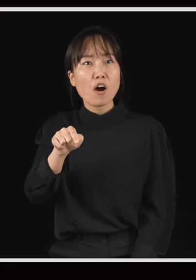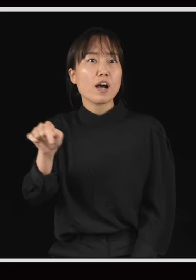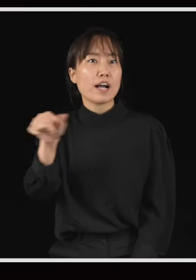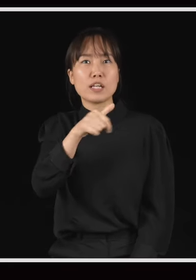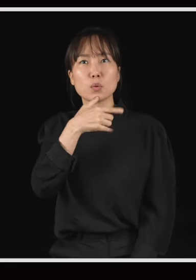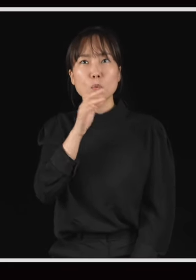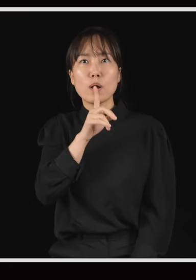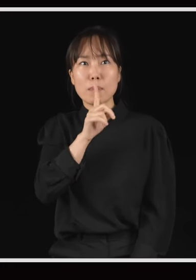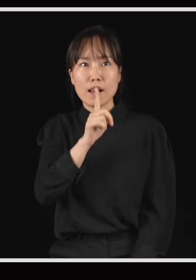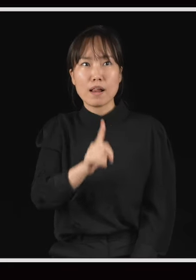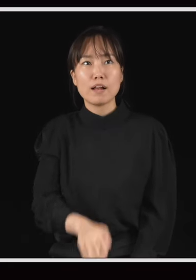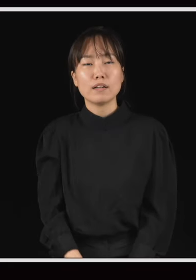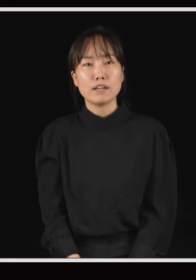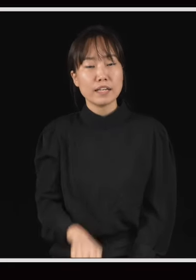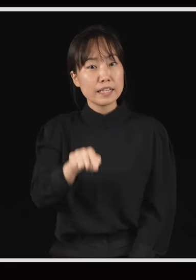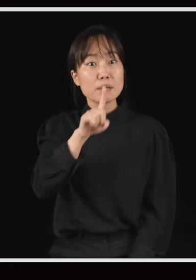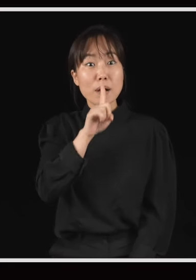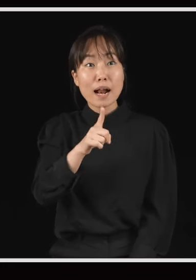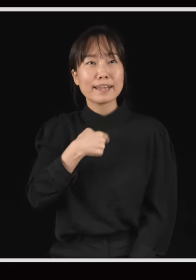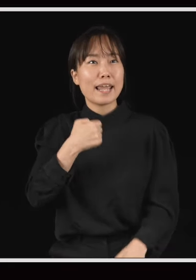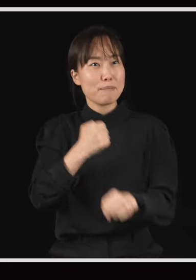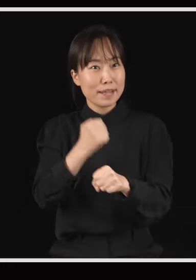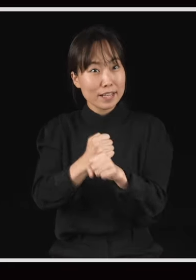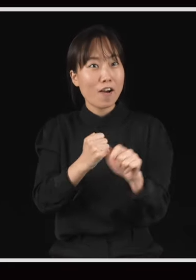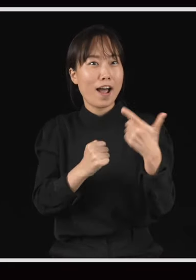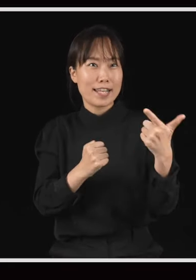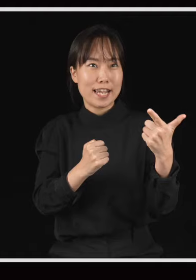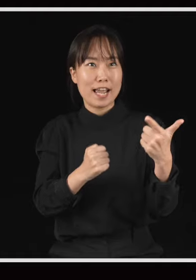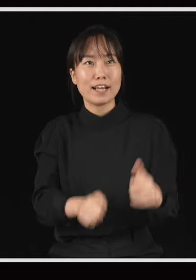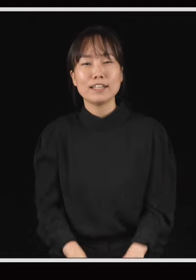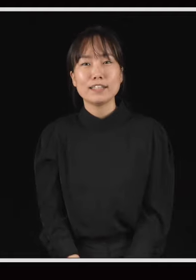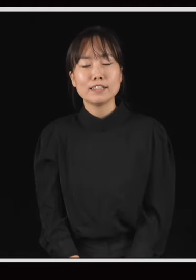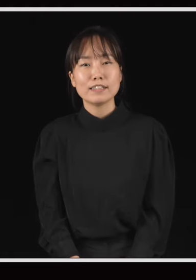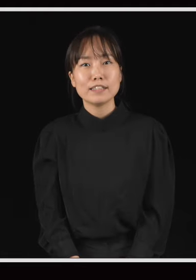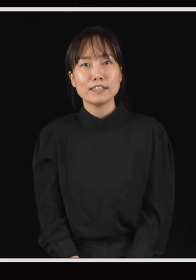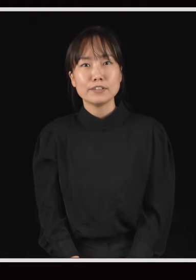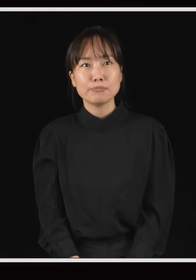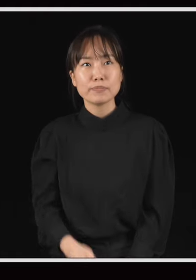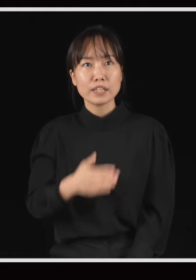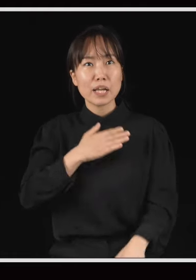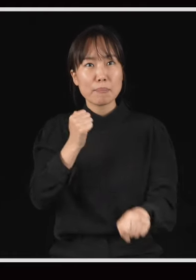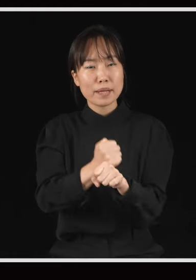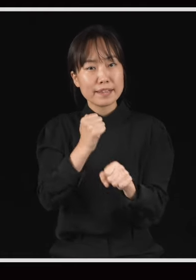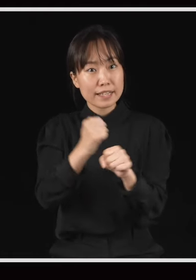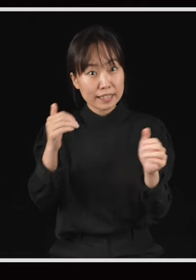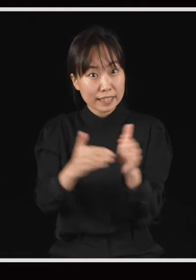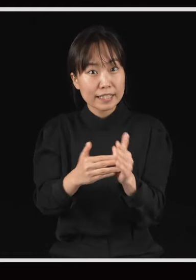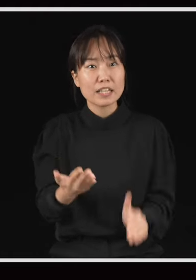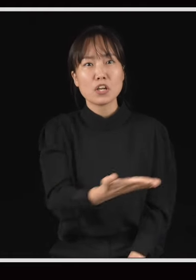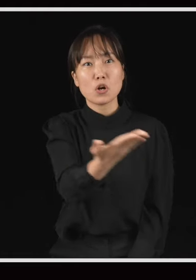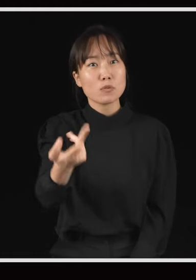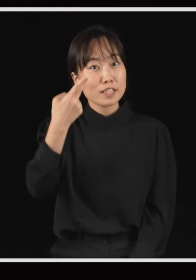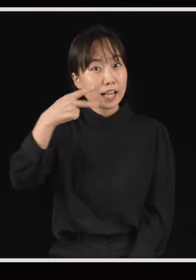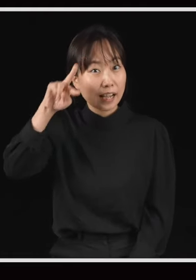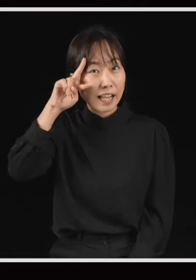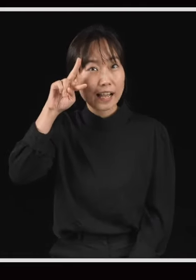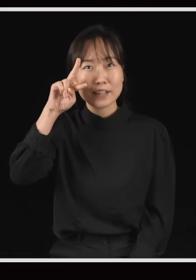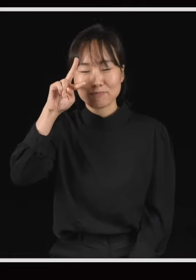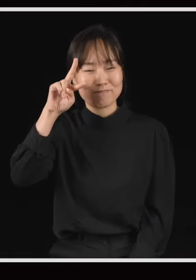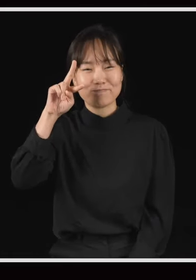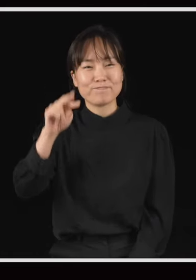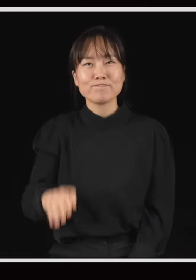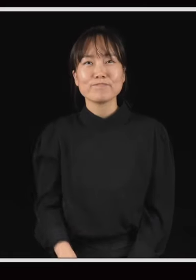합니다. 가속 노화라는 개념은 역시 제가 지어낸 게 아닙니다. 어쩌다 보니까 이게 밈처럼 돼서 제가 지어낸 것처럼 돼